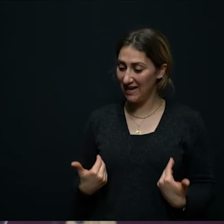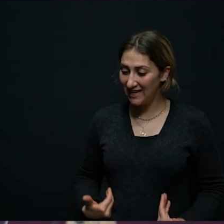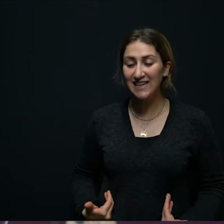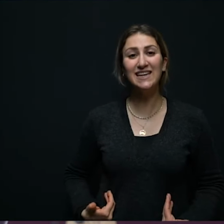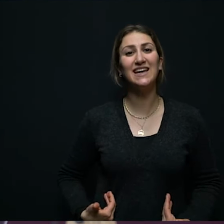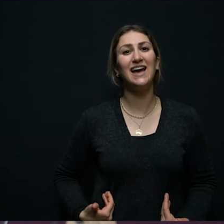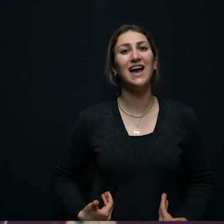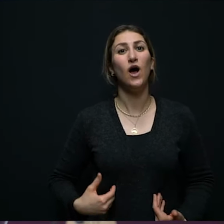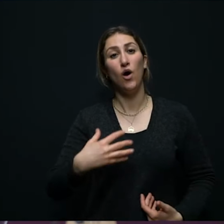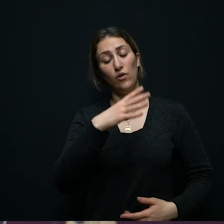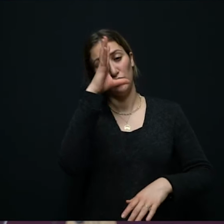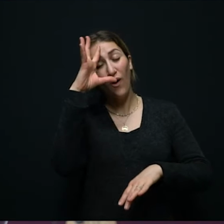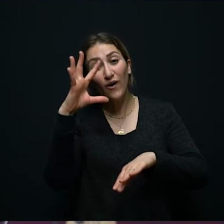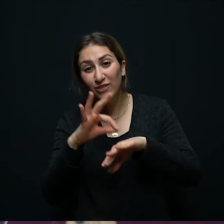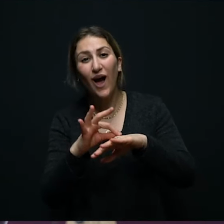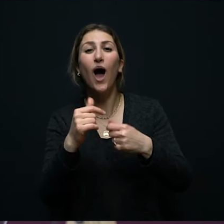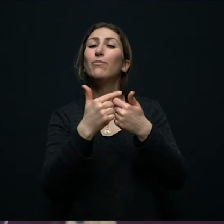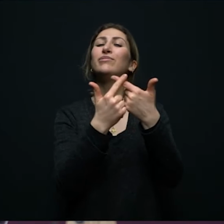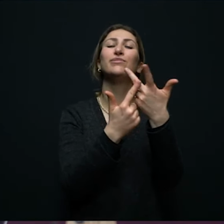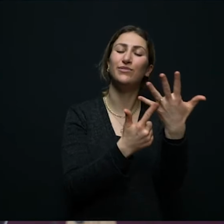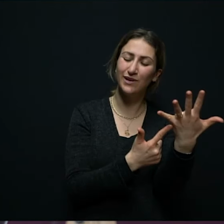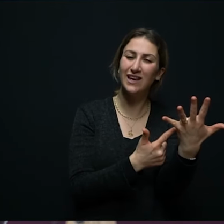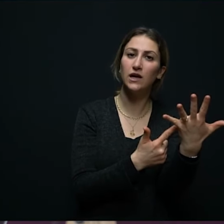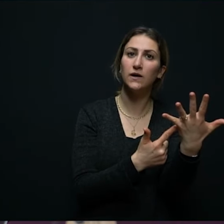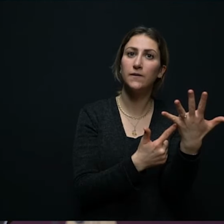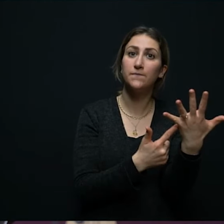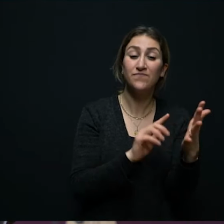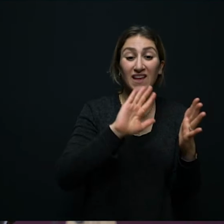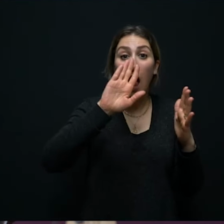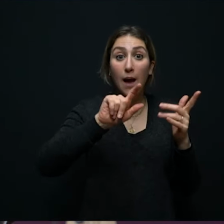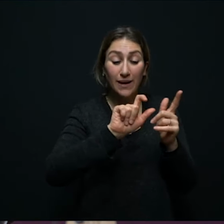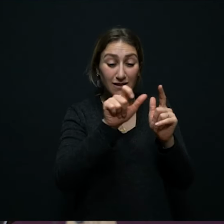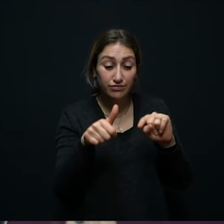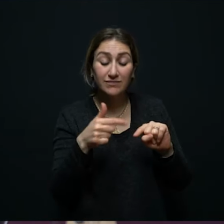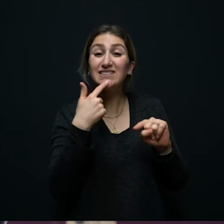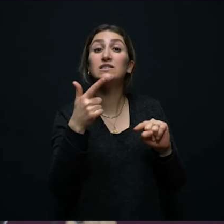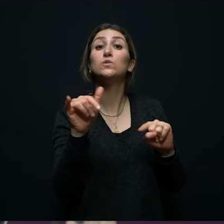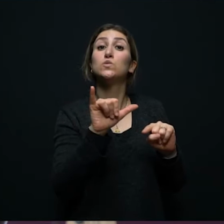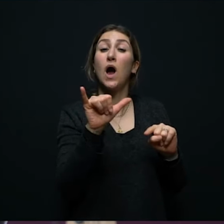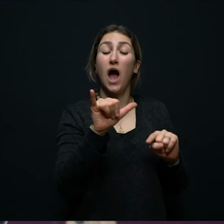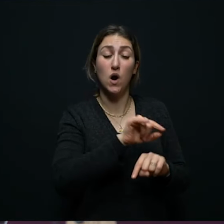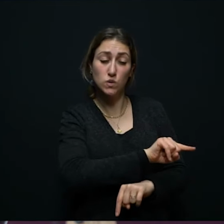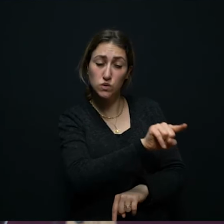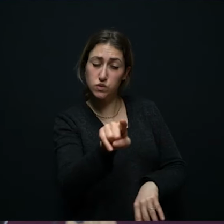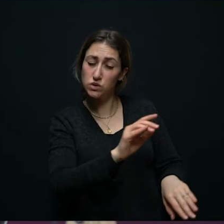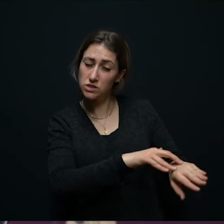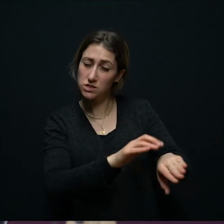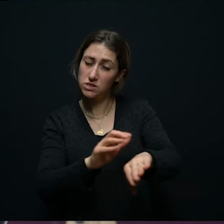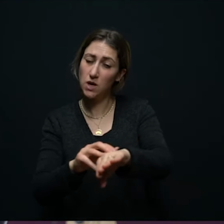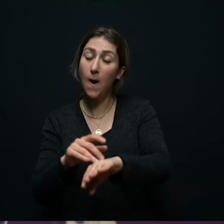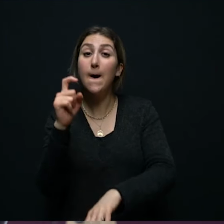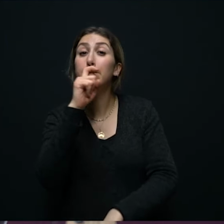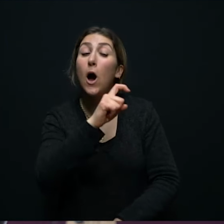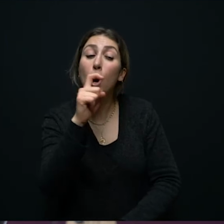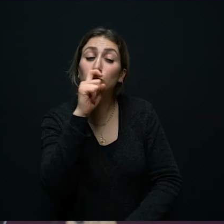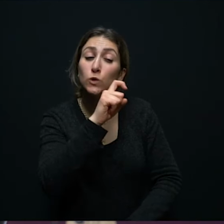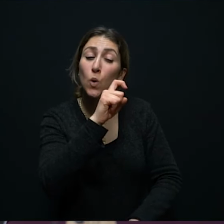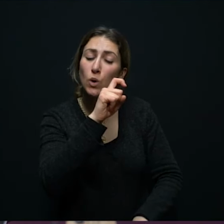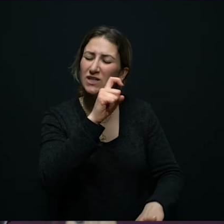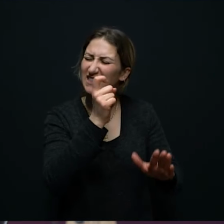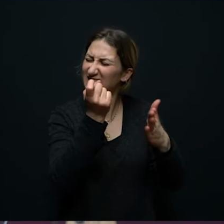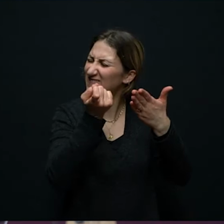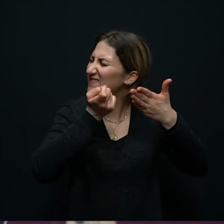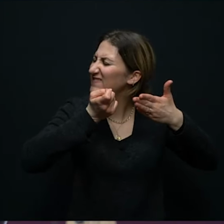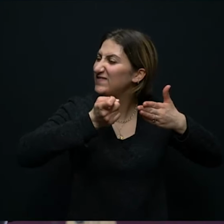va dire il faut que vous débarrasser du mensonge il faut que vous ne vous couchez pas sur votre colère